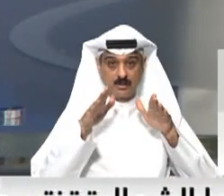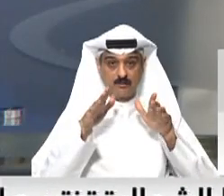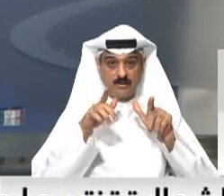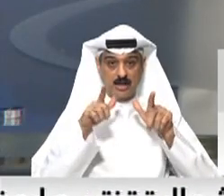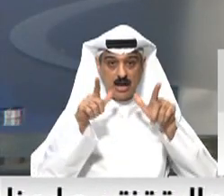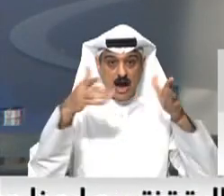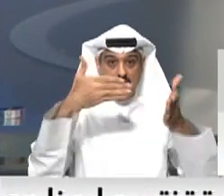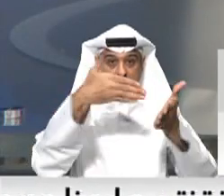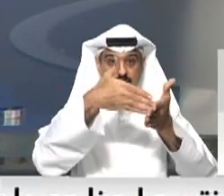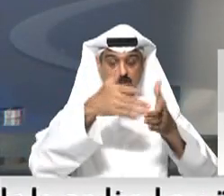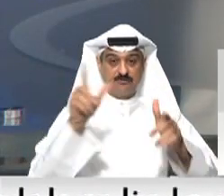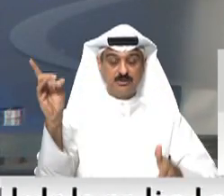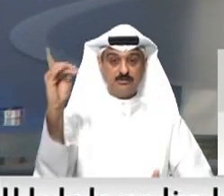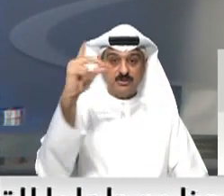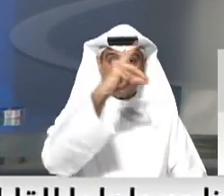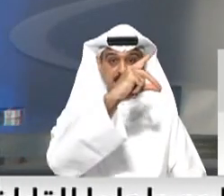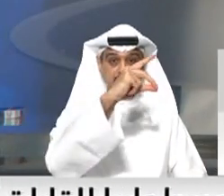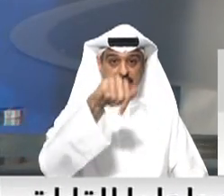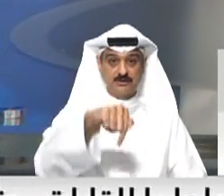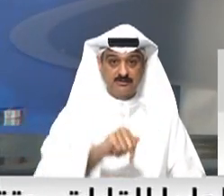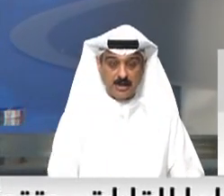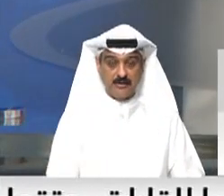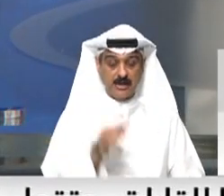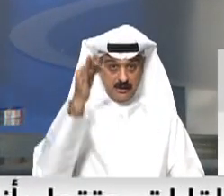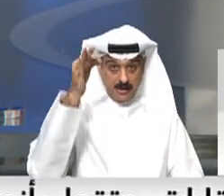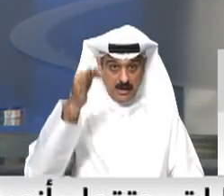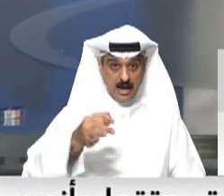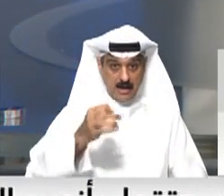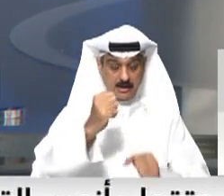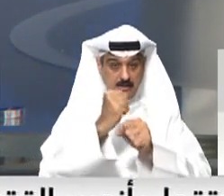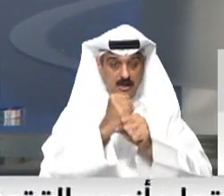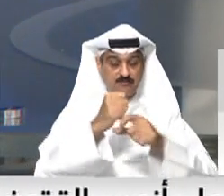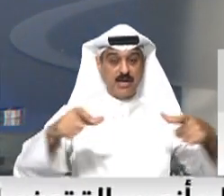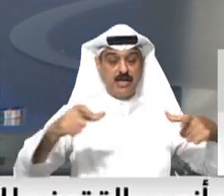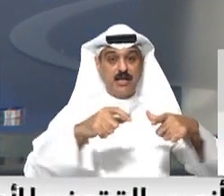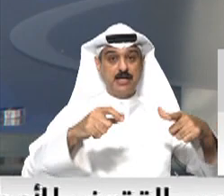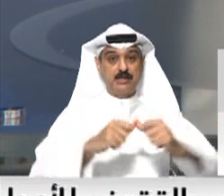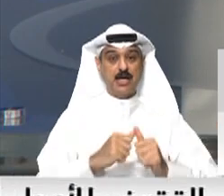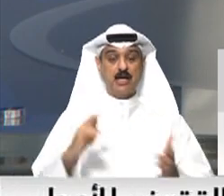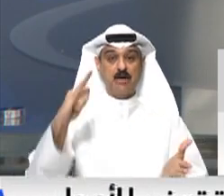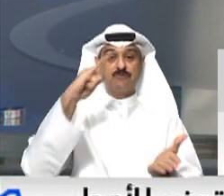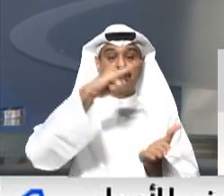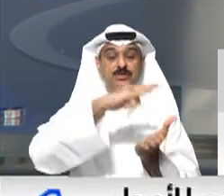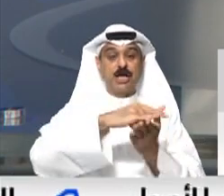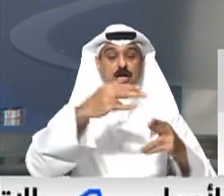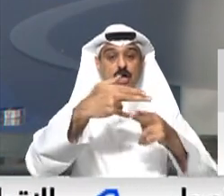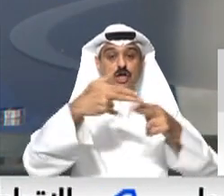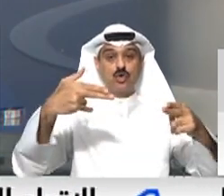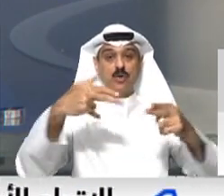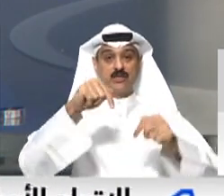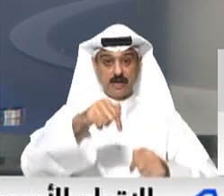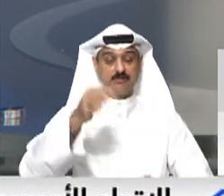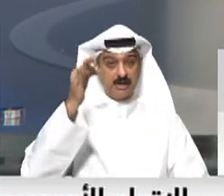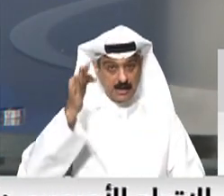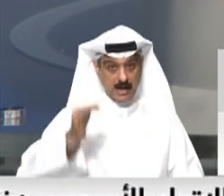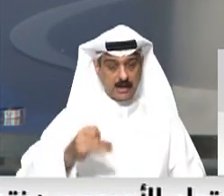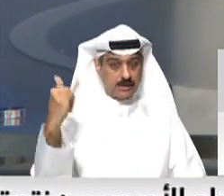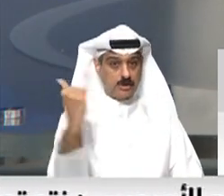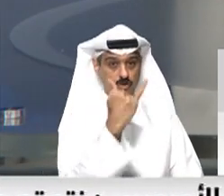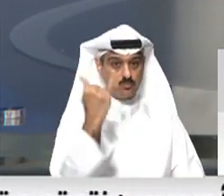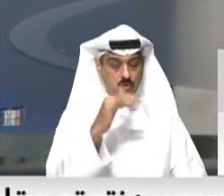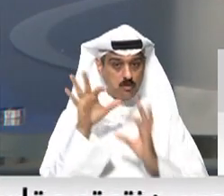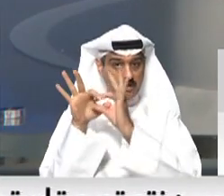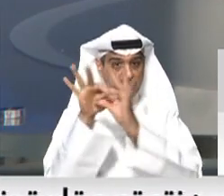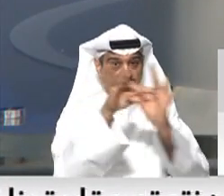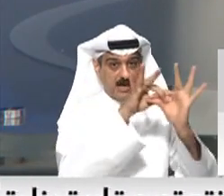أكد نائب المدير العام لشؤون خدمات الملاحة الجوية في الإدارة العامة للطيران المدني دعيج العتيبي، أكد أهمية التعاون